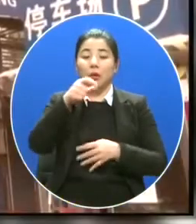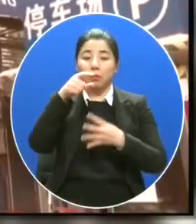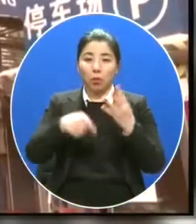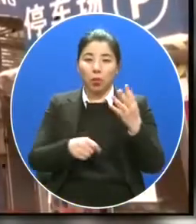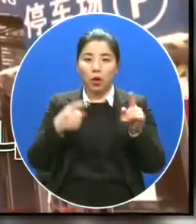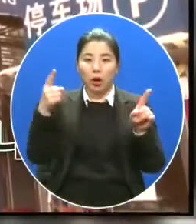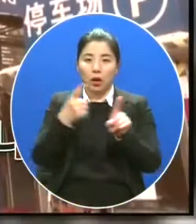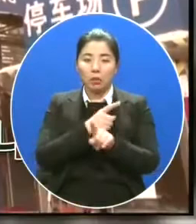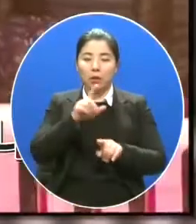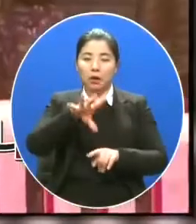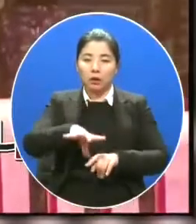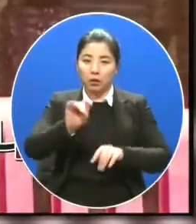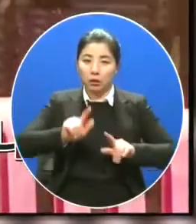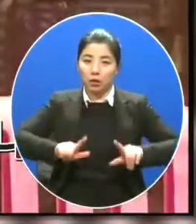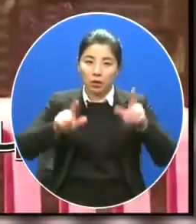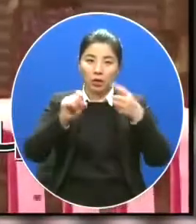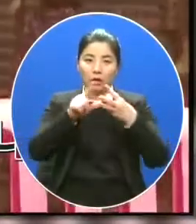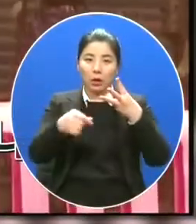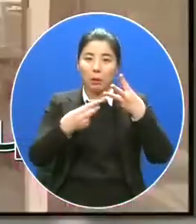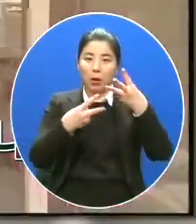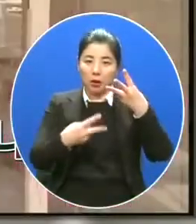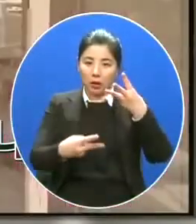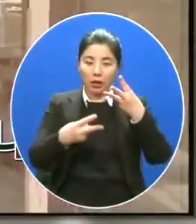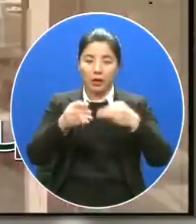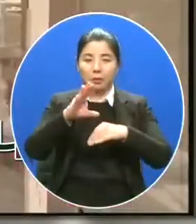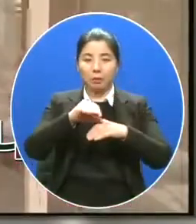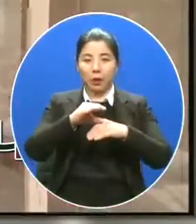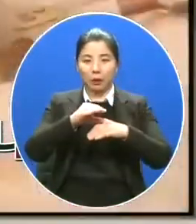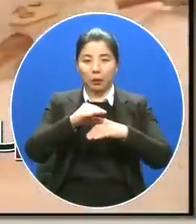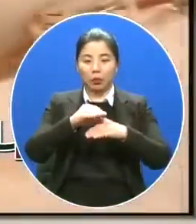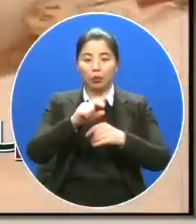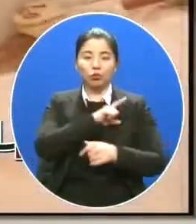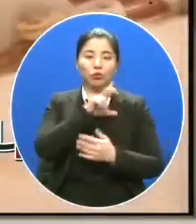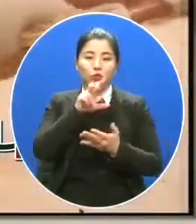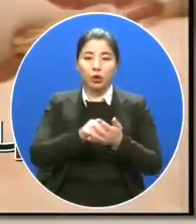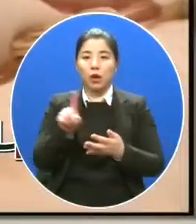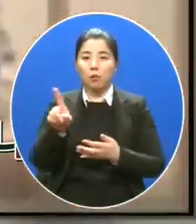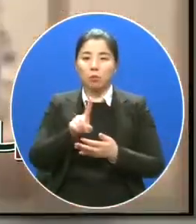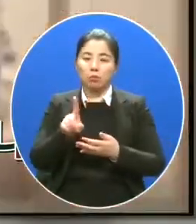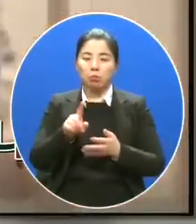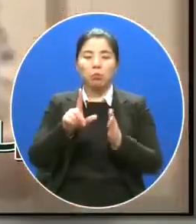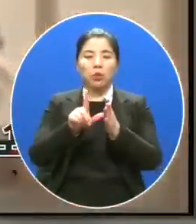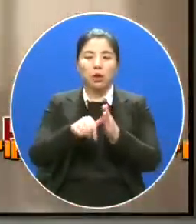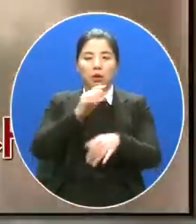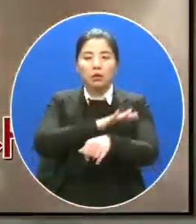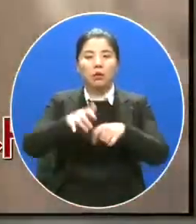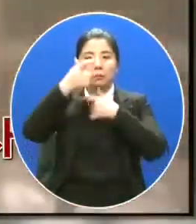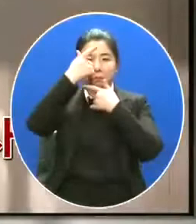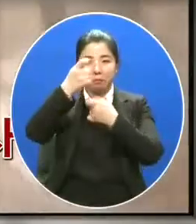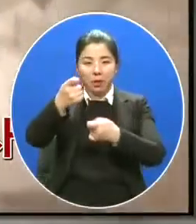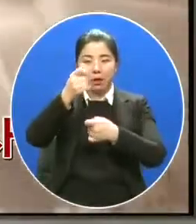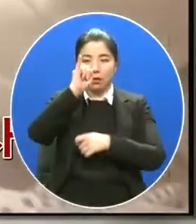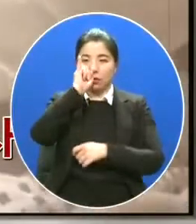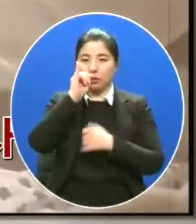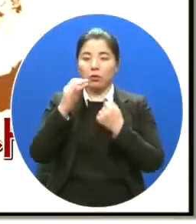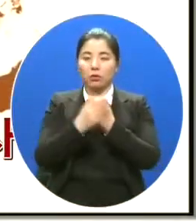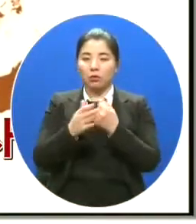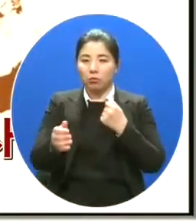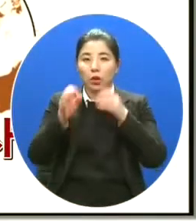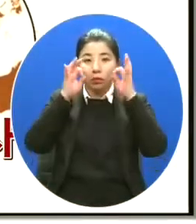이 프로그램의 개편 첫날이었던 3월 2일에 방송된 주제들은 시의적절한 내용을 잘 담고